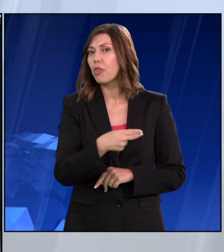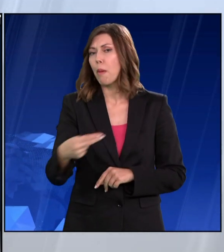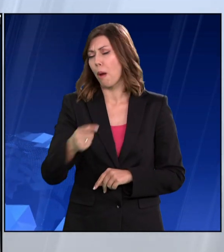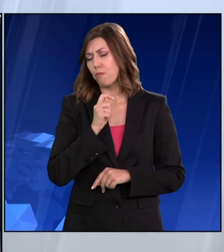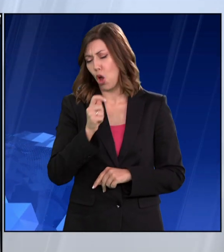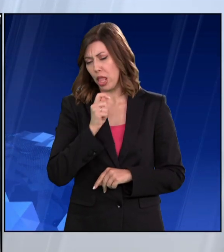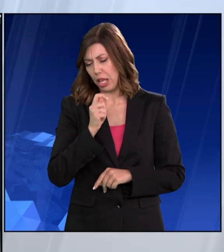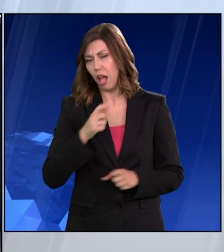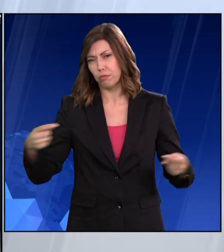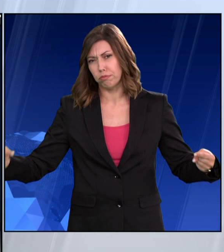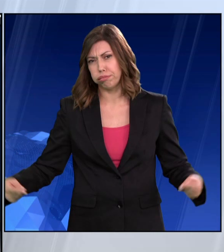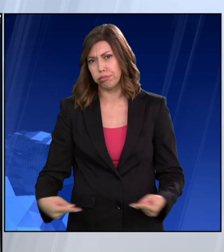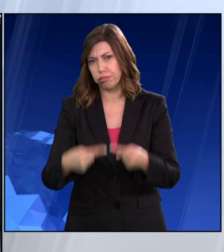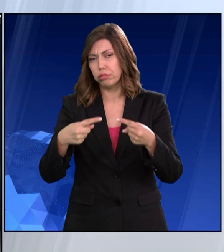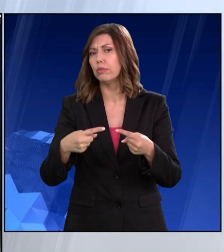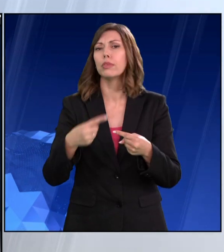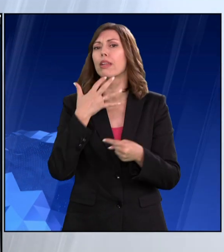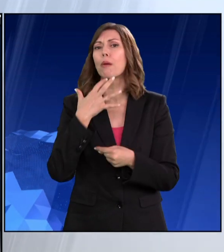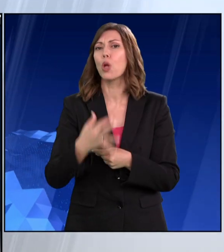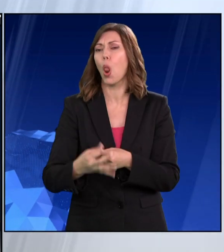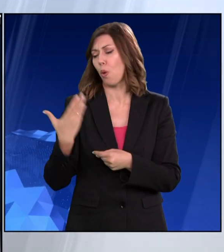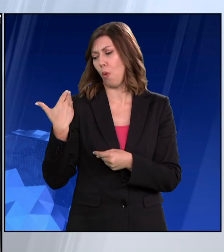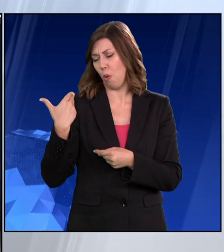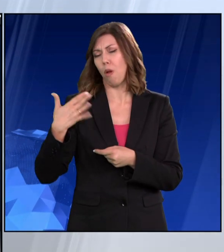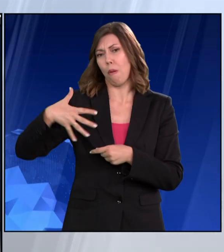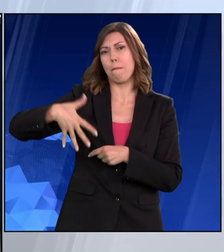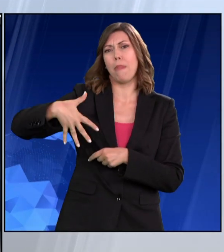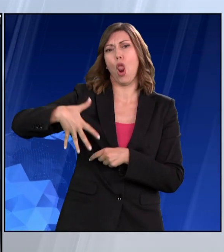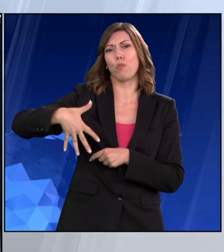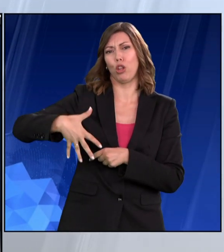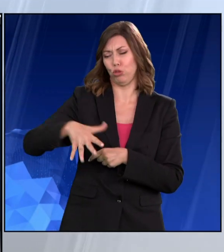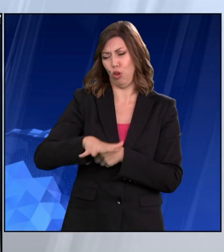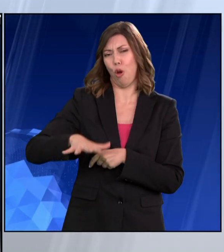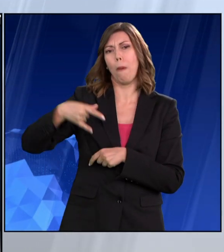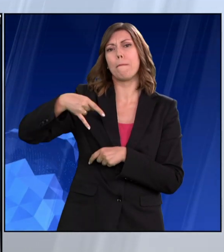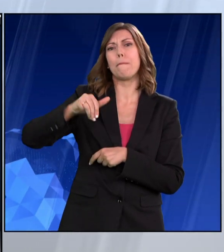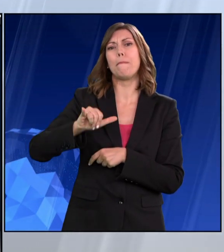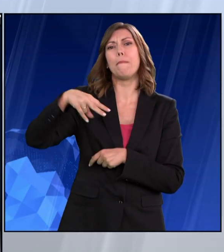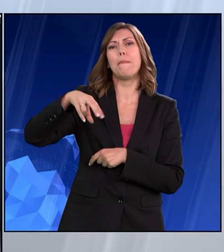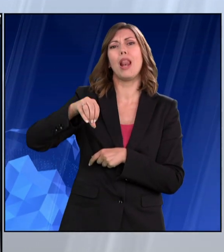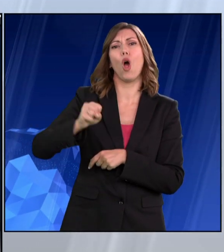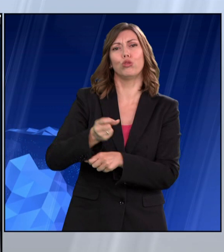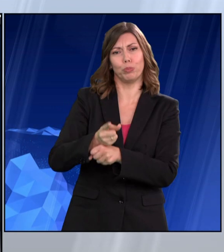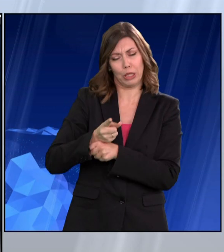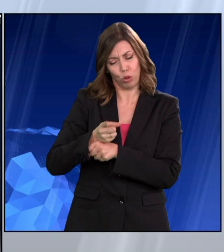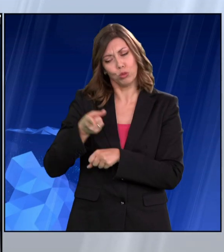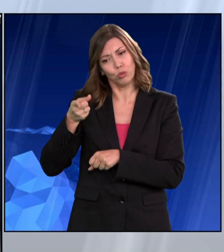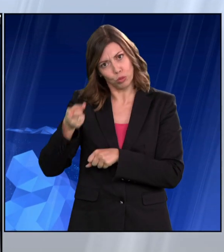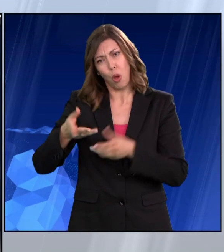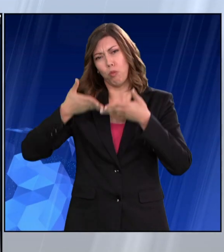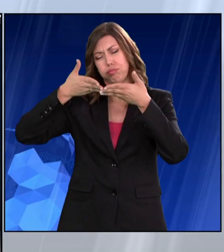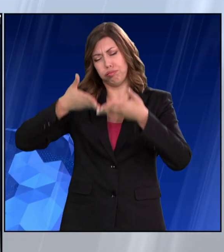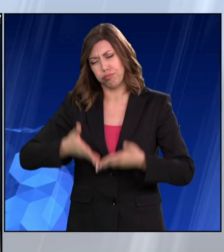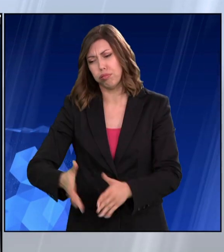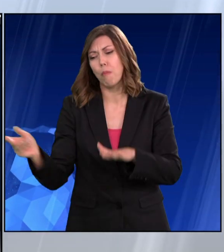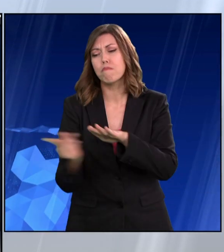έχουν προκληθεί με επίκεντρο το πολύ νεκρο ναυάγιο της Πύλου, με τη Νέα Δημοκρατία να κατηγορεί τον ΣΥΡΙΖΑ για εργαλειοποίηση των θανάτων